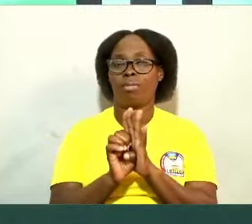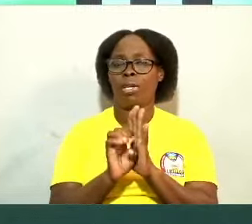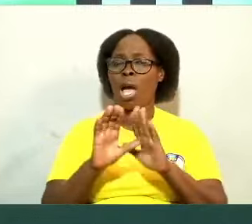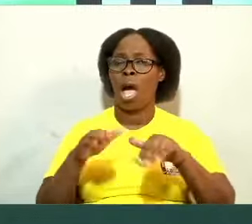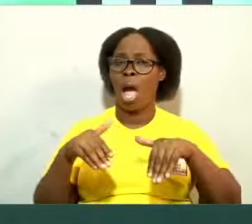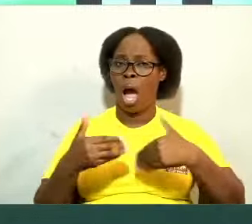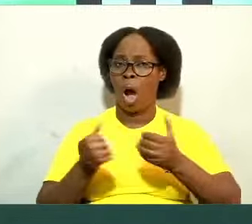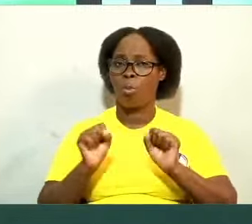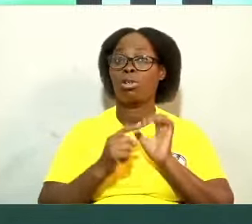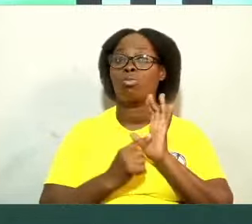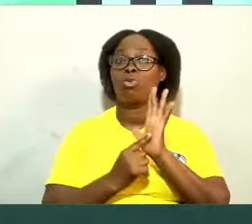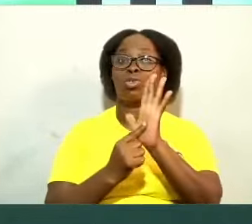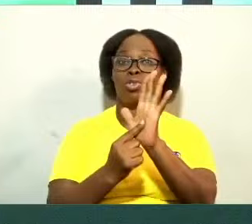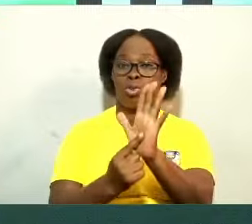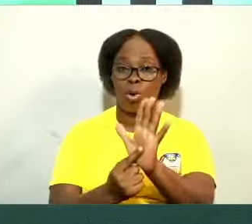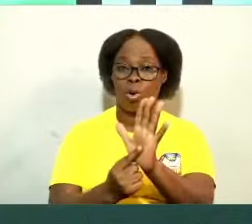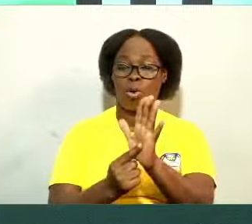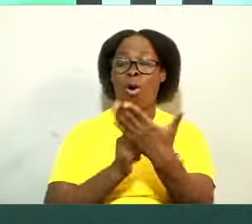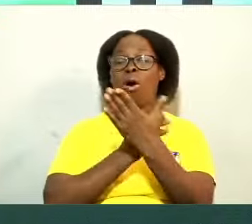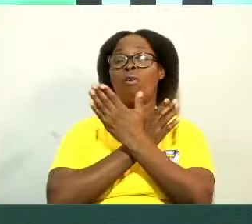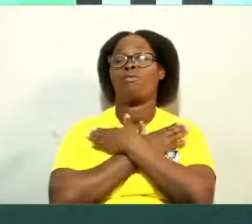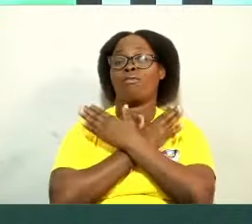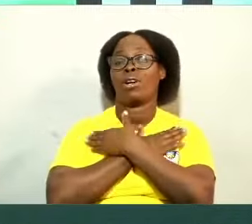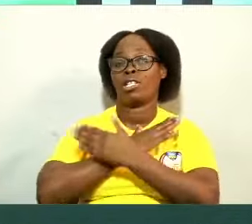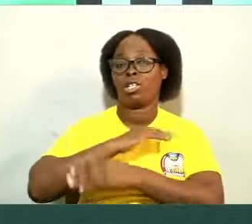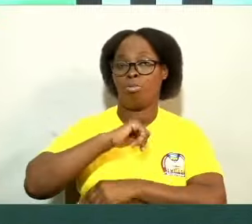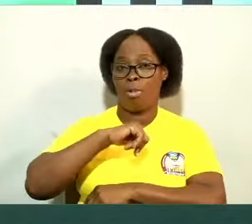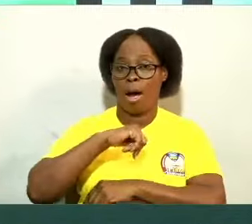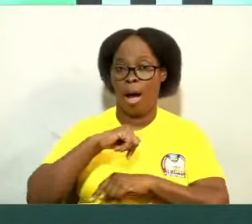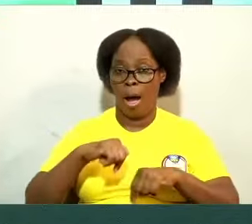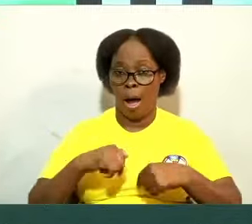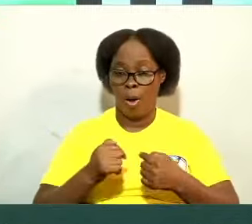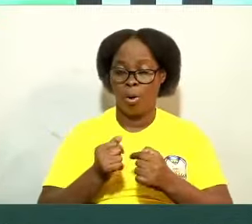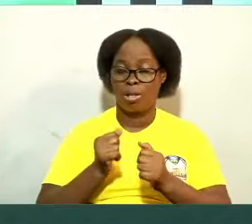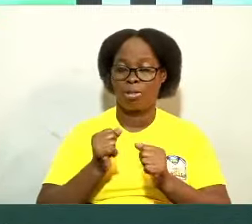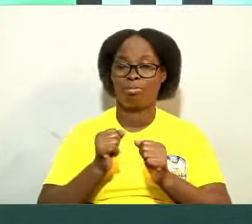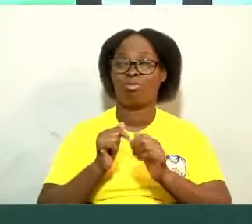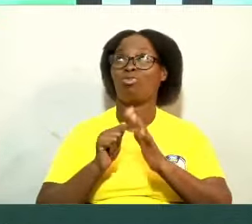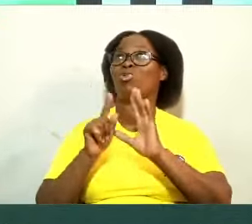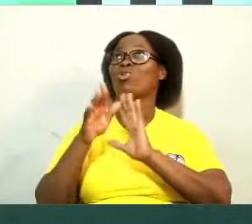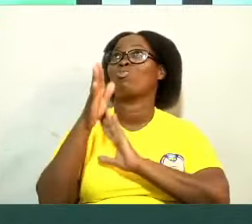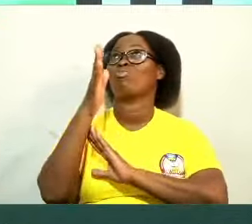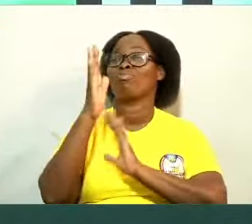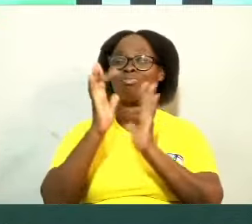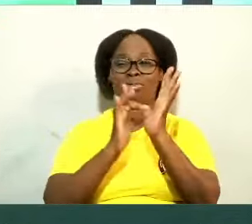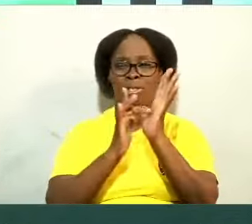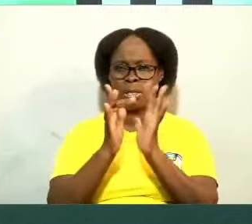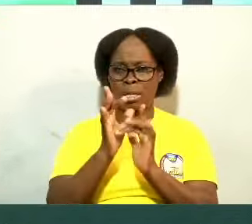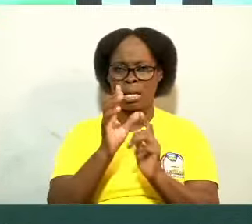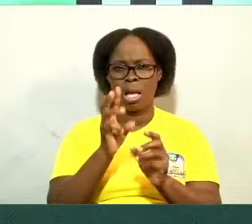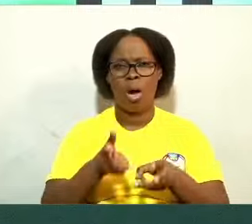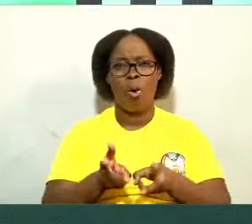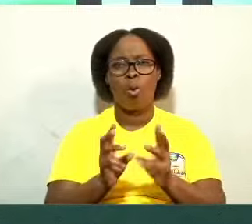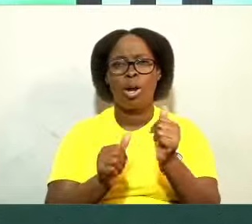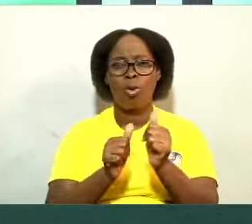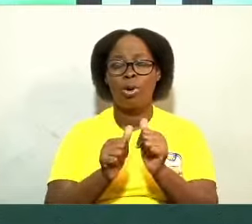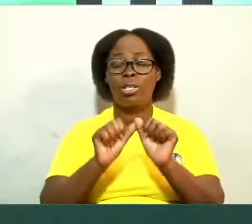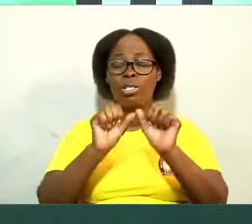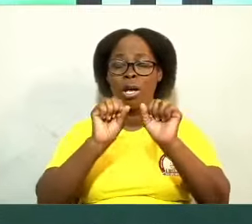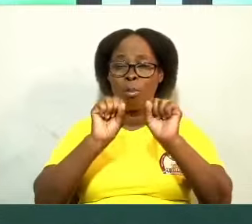tunawezaje kudhihirisha urafiki wetu kwa Yesu? Ni njia gani